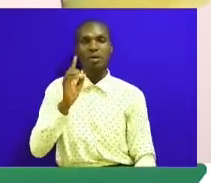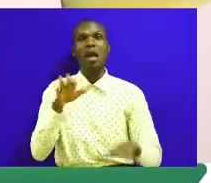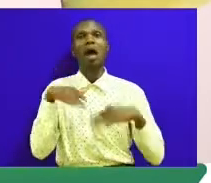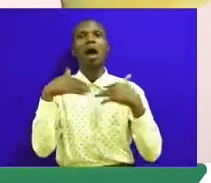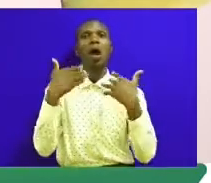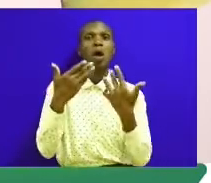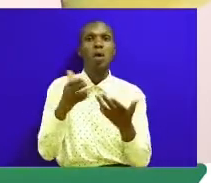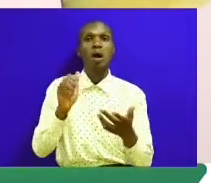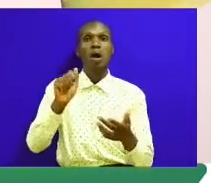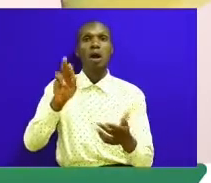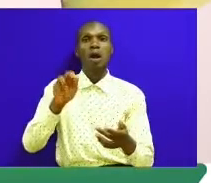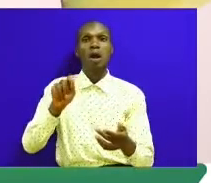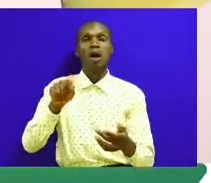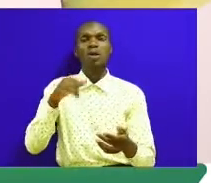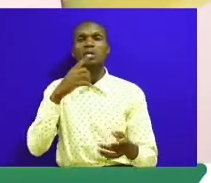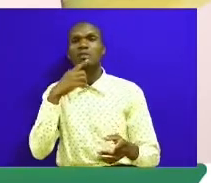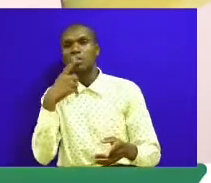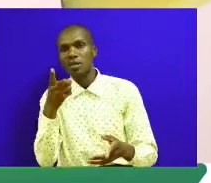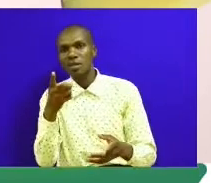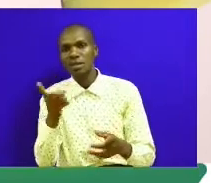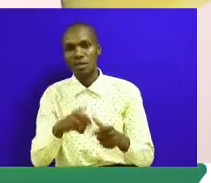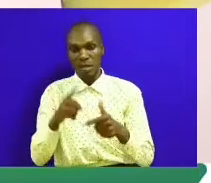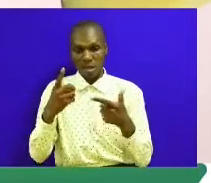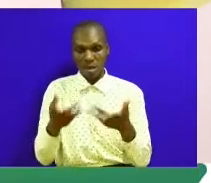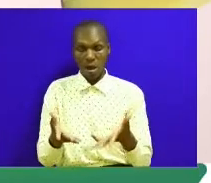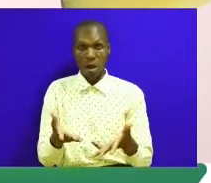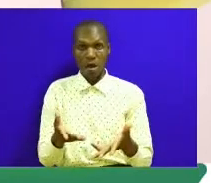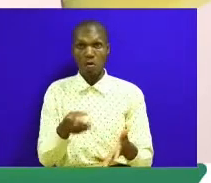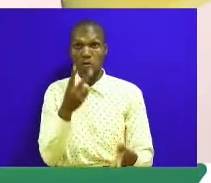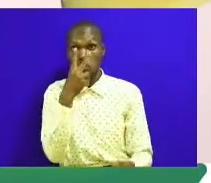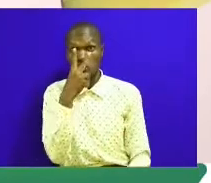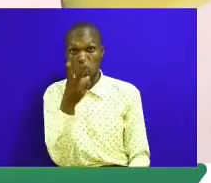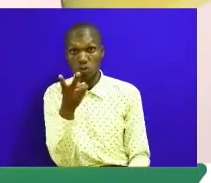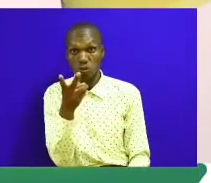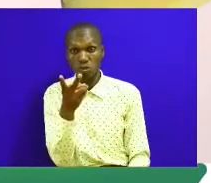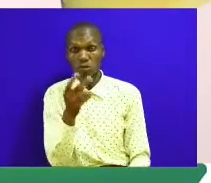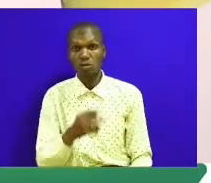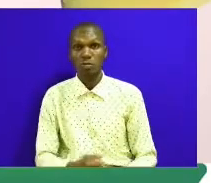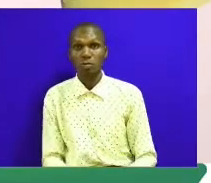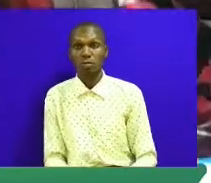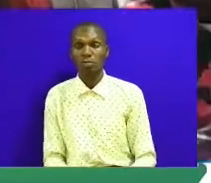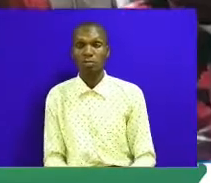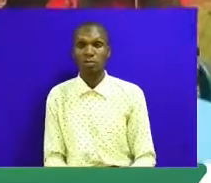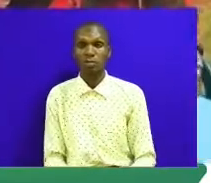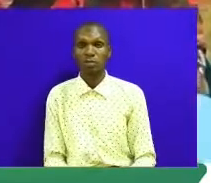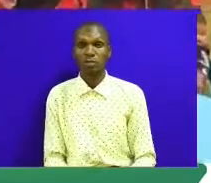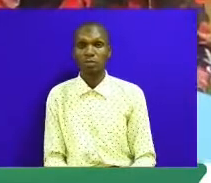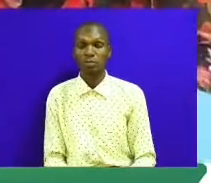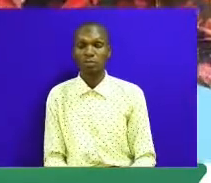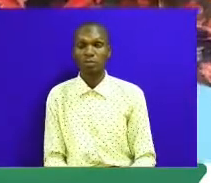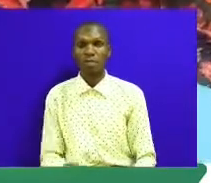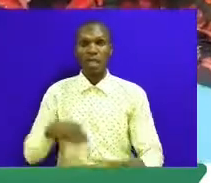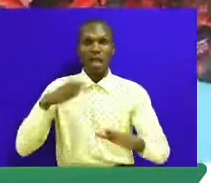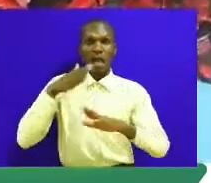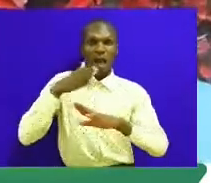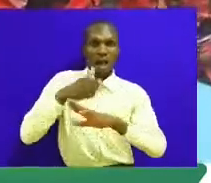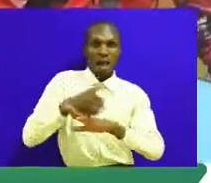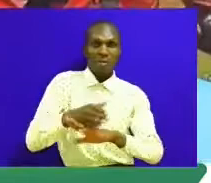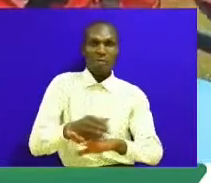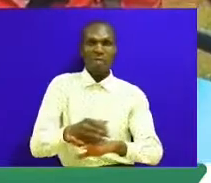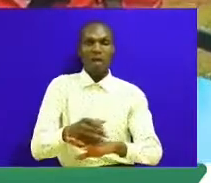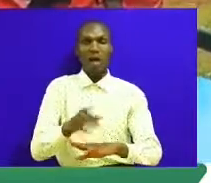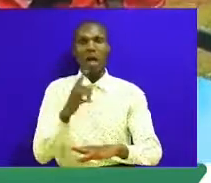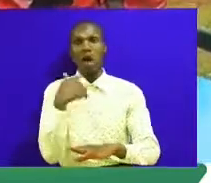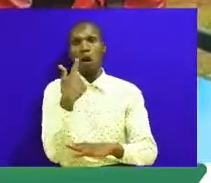arati orabati oruoni watu organa ili asenchira ereyo wemeke imano morikeito Mildred Momanyi. Magega yoyo kubolia ekirogo